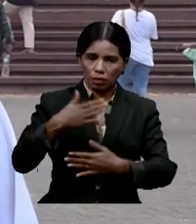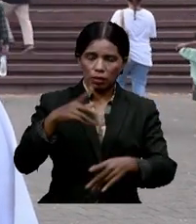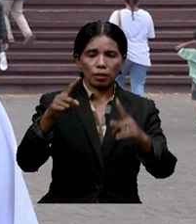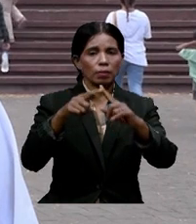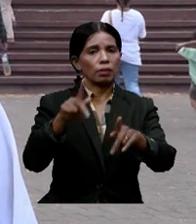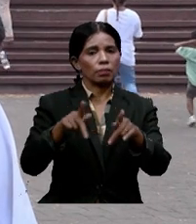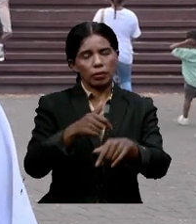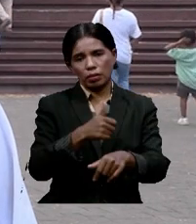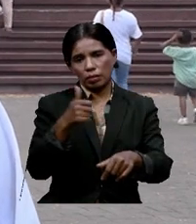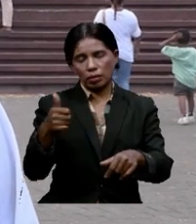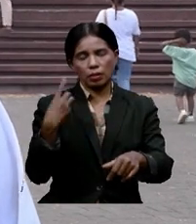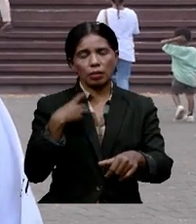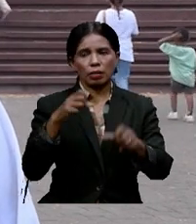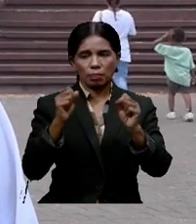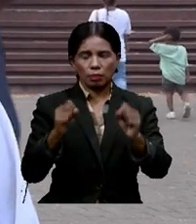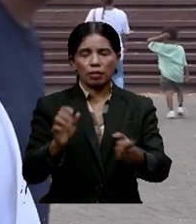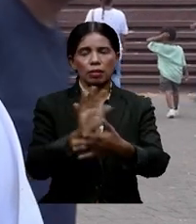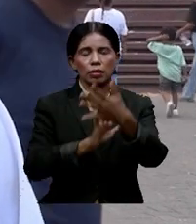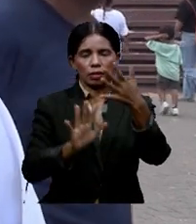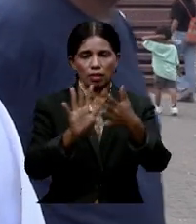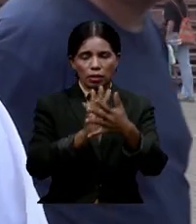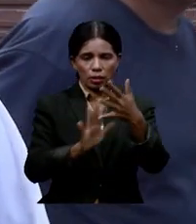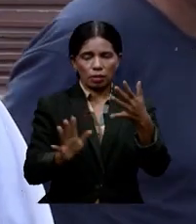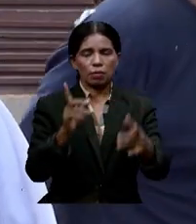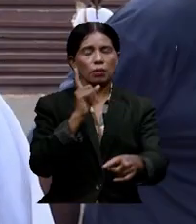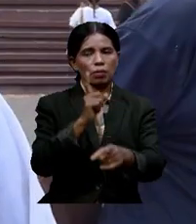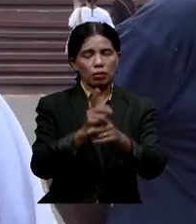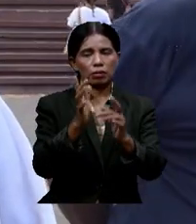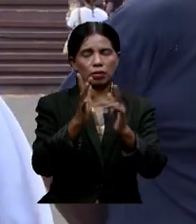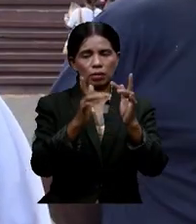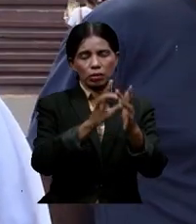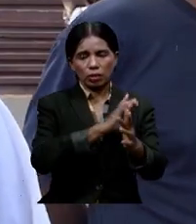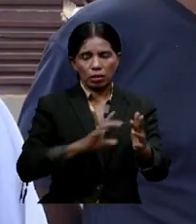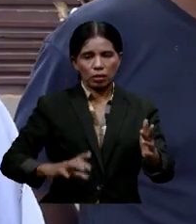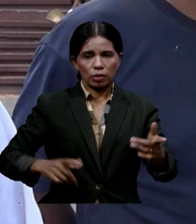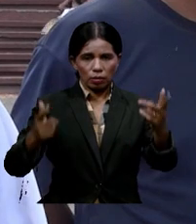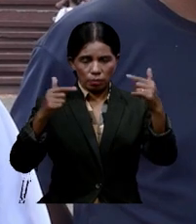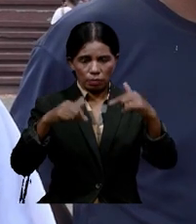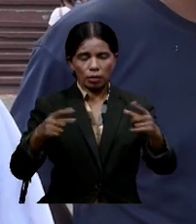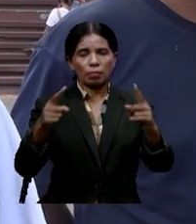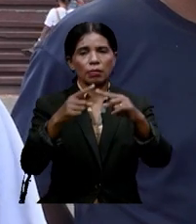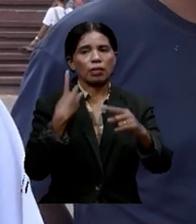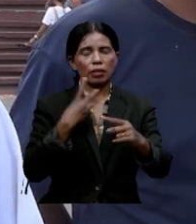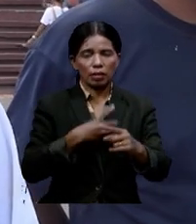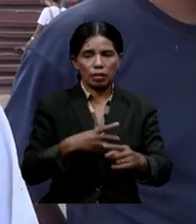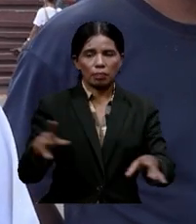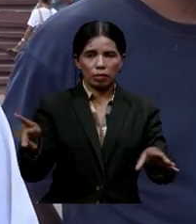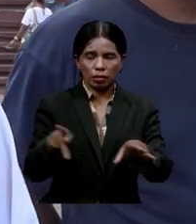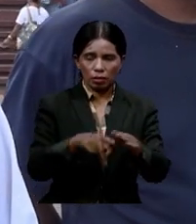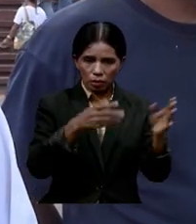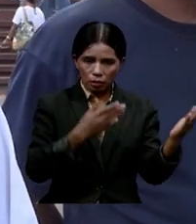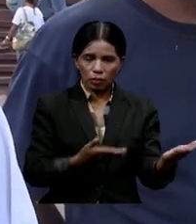nun eret ma kita be leha ita be celebra pasqua los Kristu mai be ita ni salva ita ita mos itania presensa ten glori